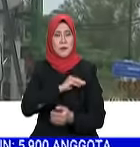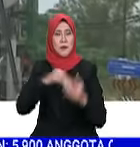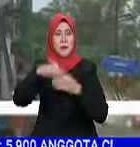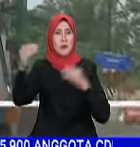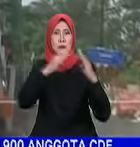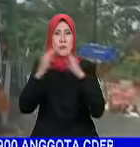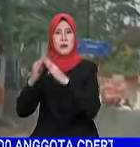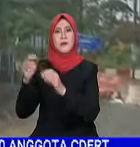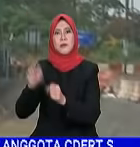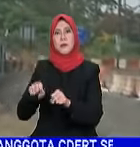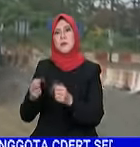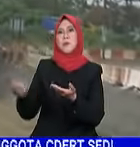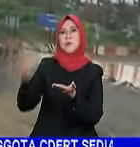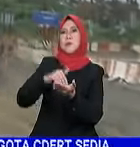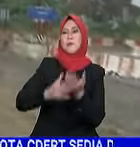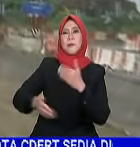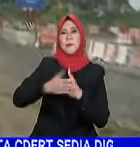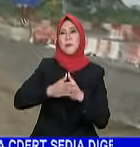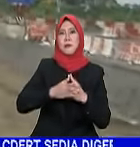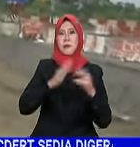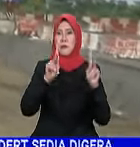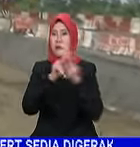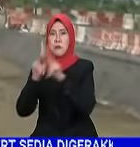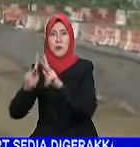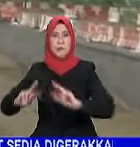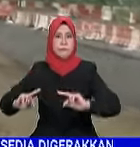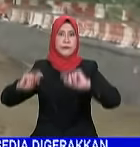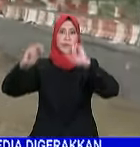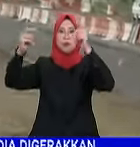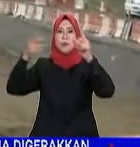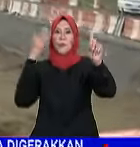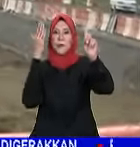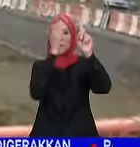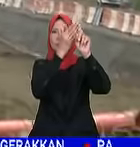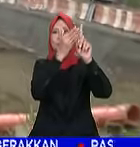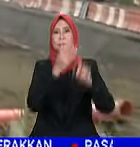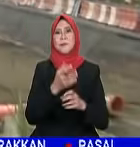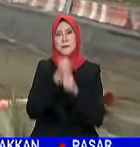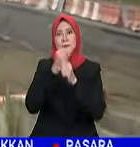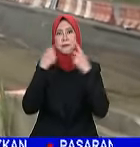untuk menggunakan semula slogan membandarkan luar bandar bagi mencapai matlamat itu.